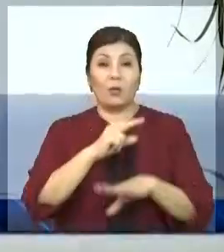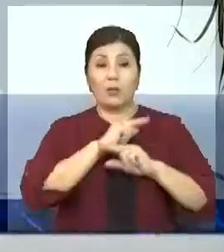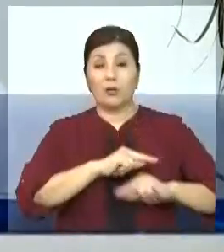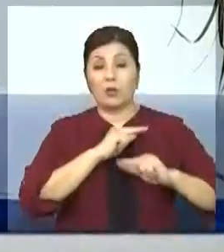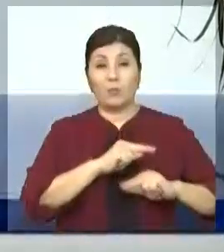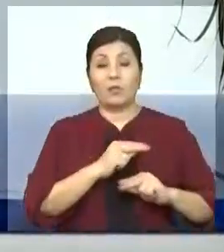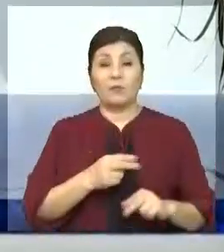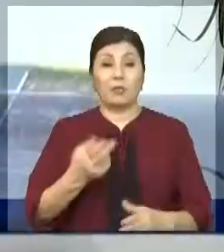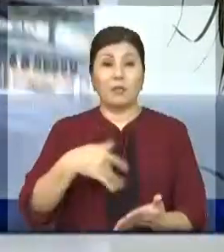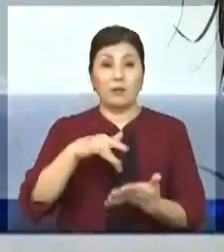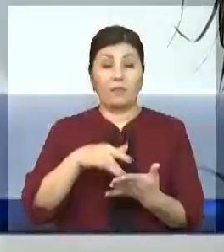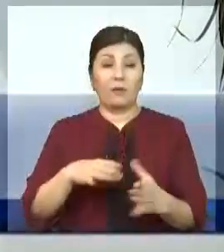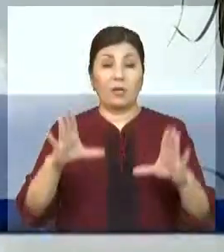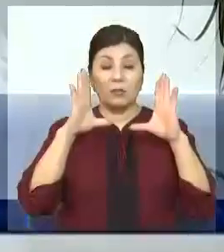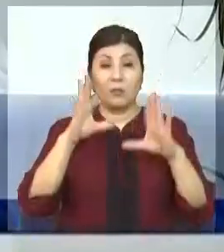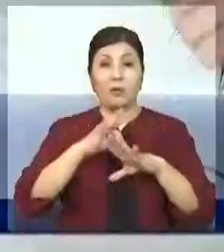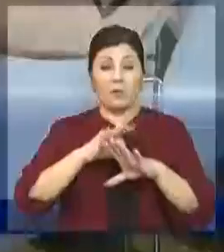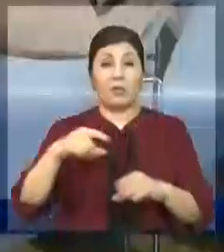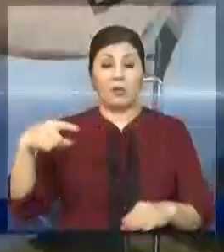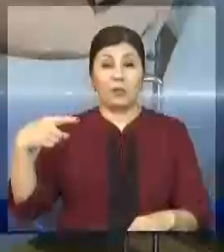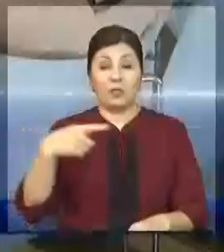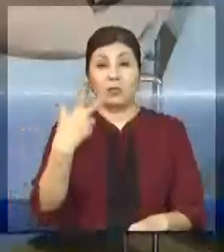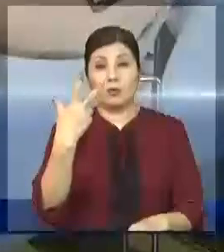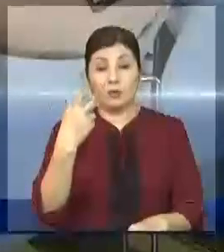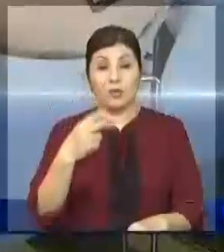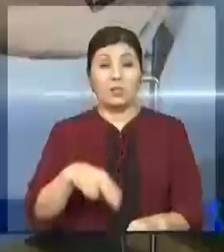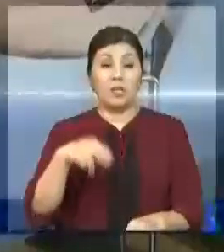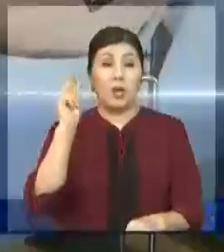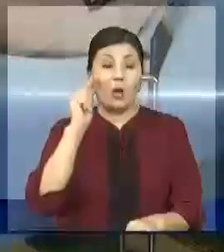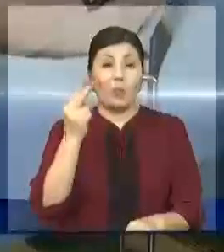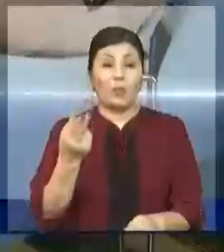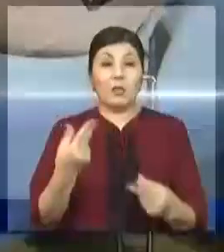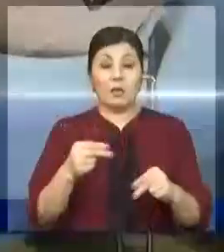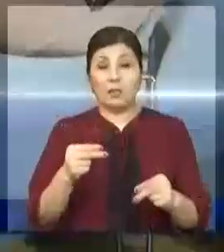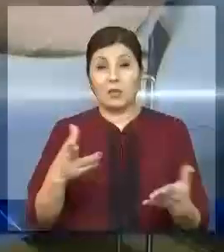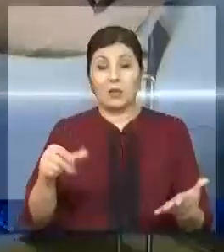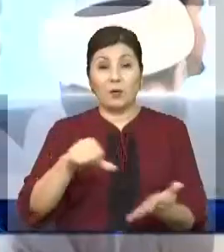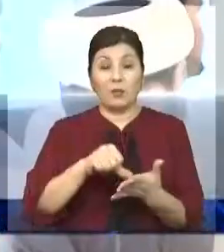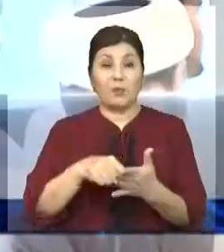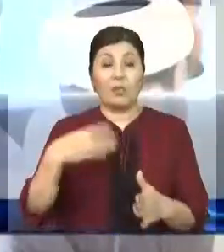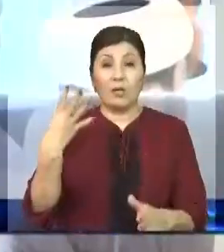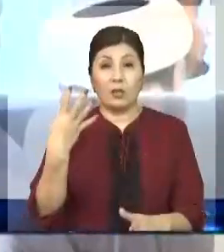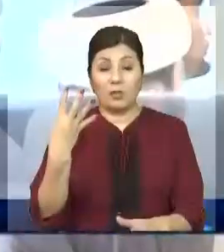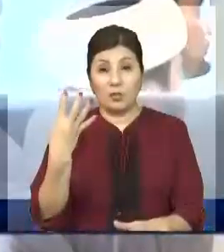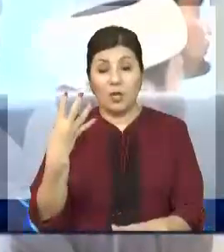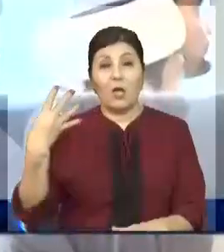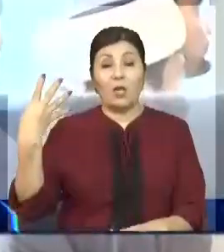данному направлению было проведено 1300 лекций, в которых приняли участие около 4000 студентов.